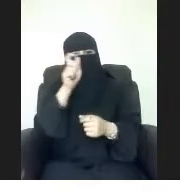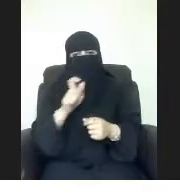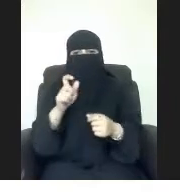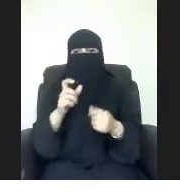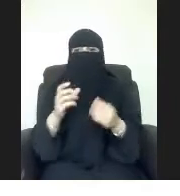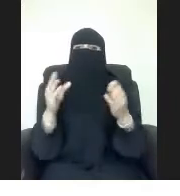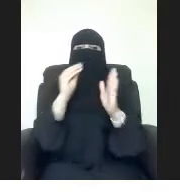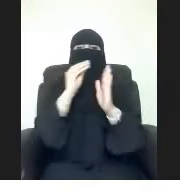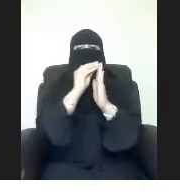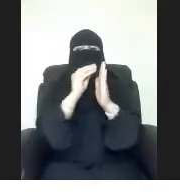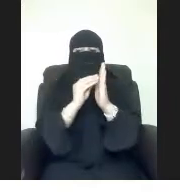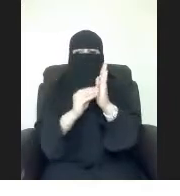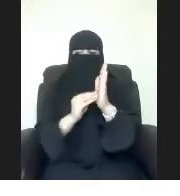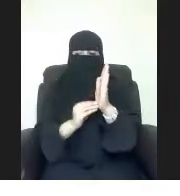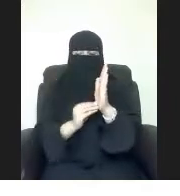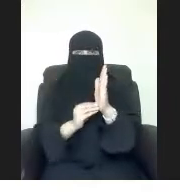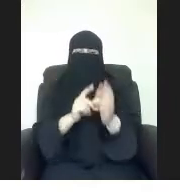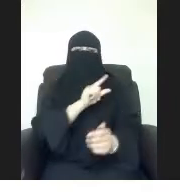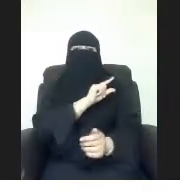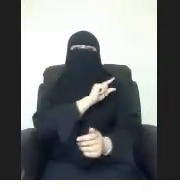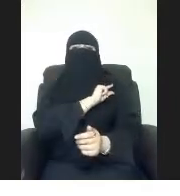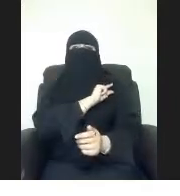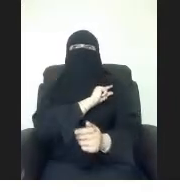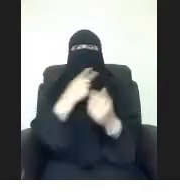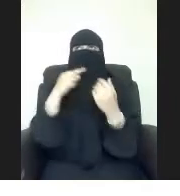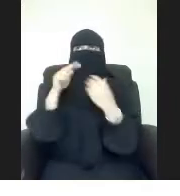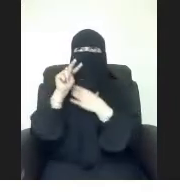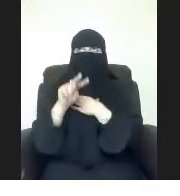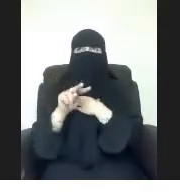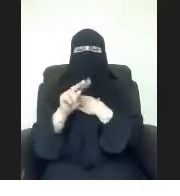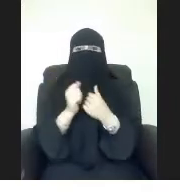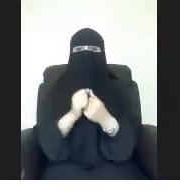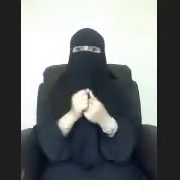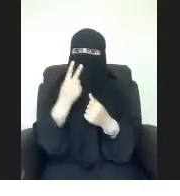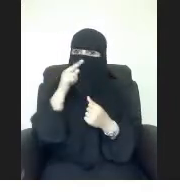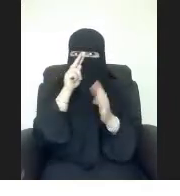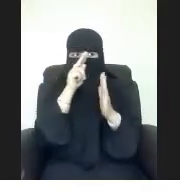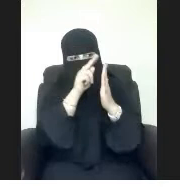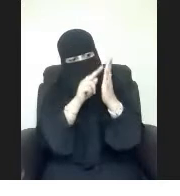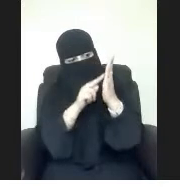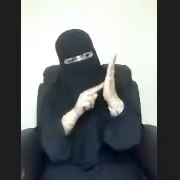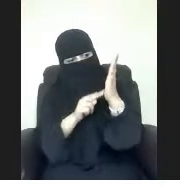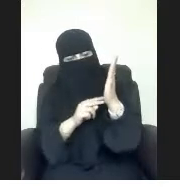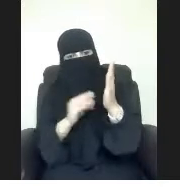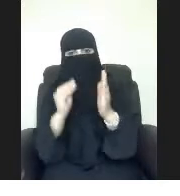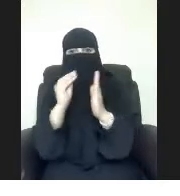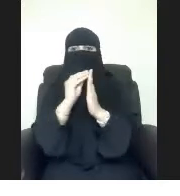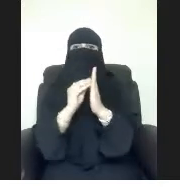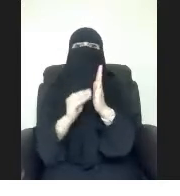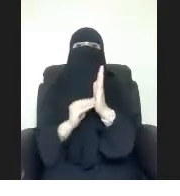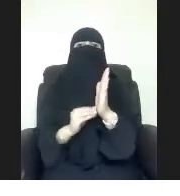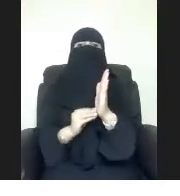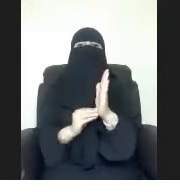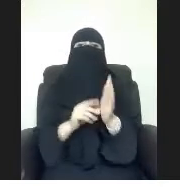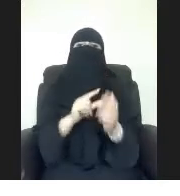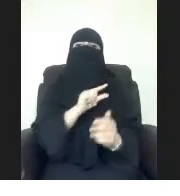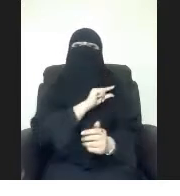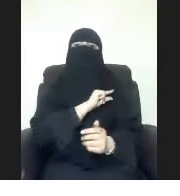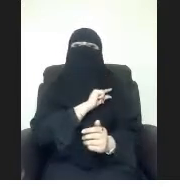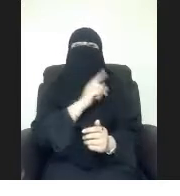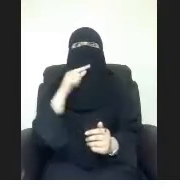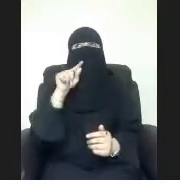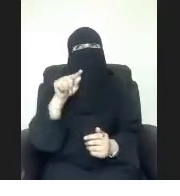من خلال تحكم بيانات الطالب نستطيع أن نعمل ما يسمى personalization، يعني أو customization، يعني